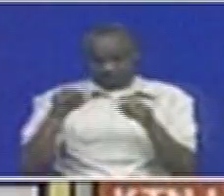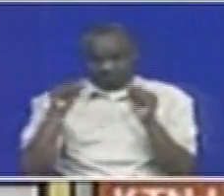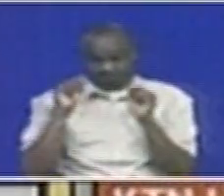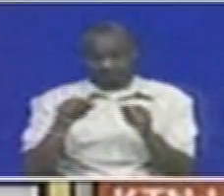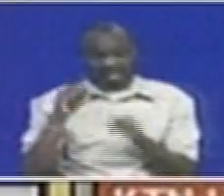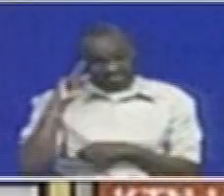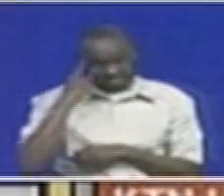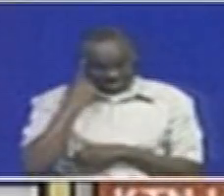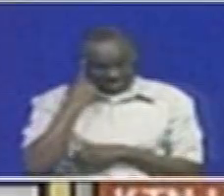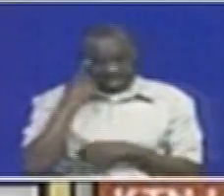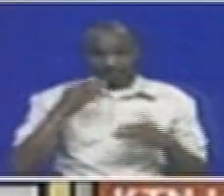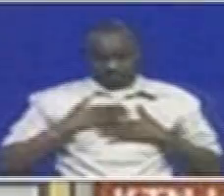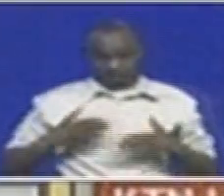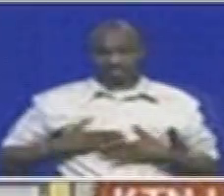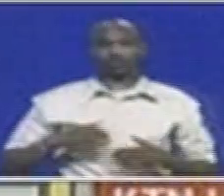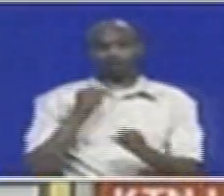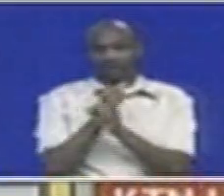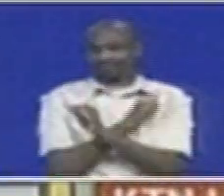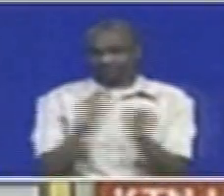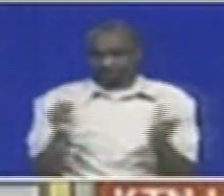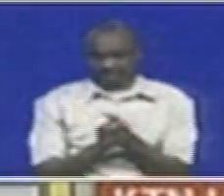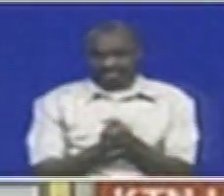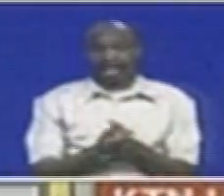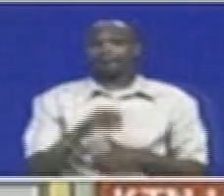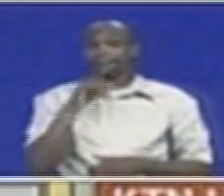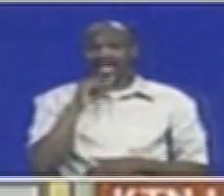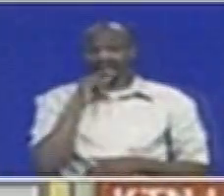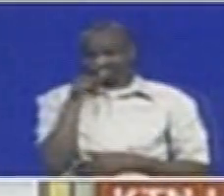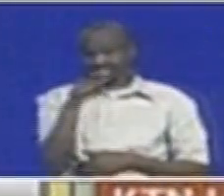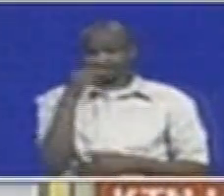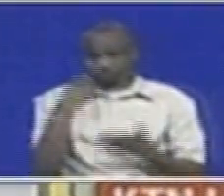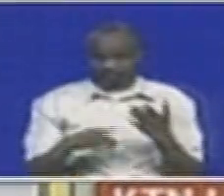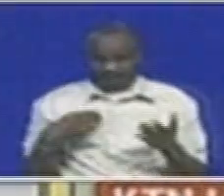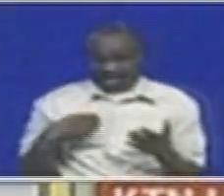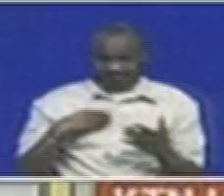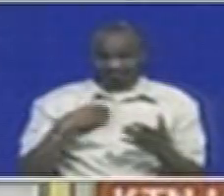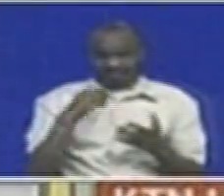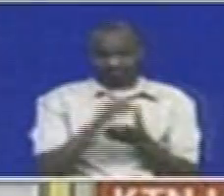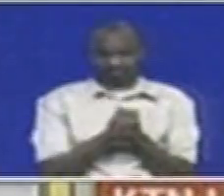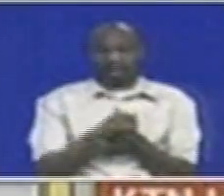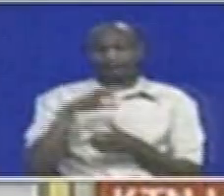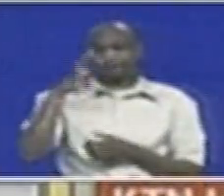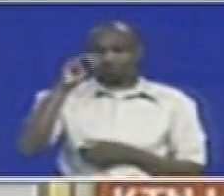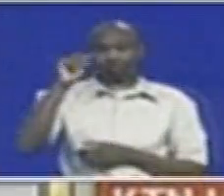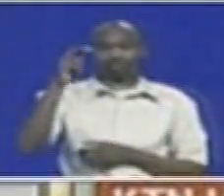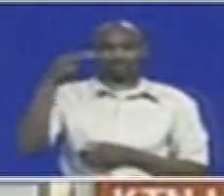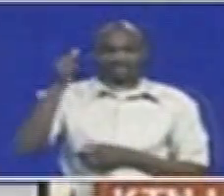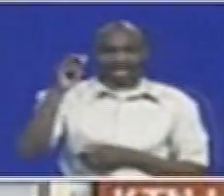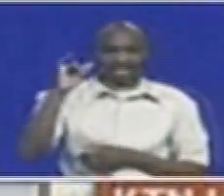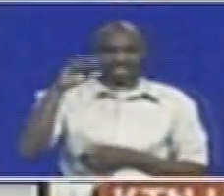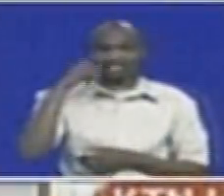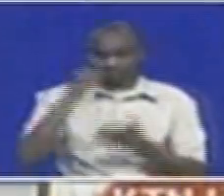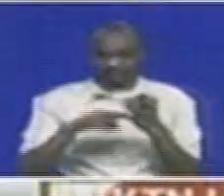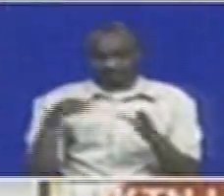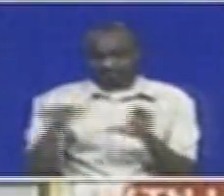I think the body will respond well. Katika upande wa wanaume, bingwa wa mashindano ya nchi za Jumuiya ya Madola Mark Mutai pia alihudhuria mashindano